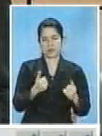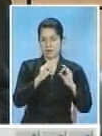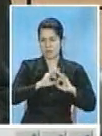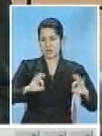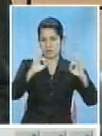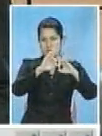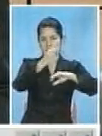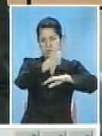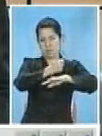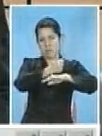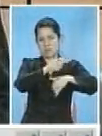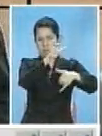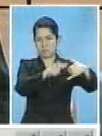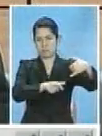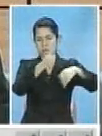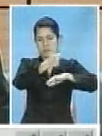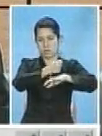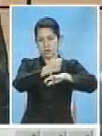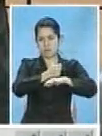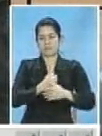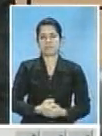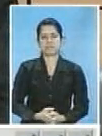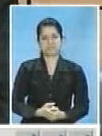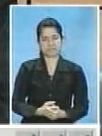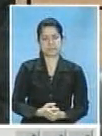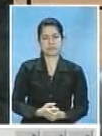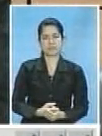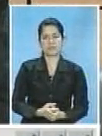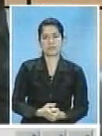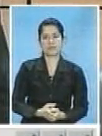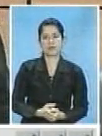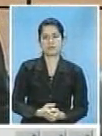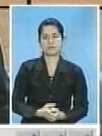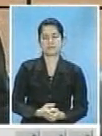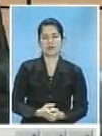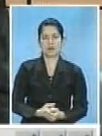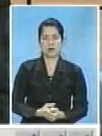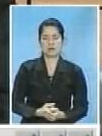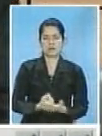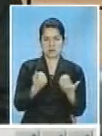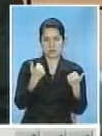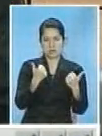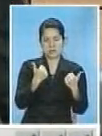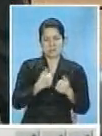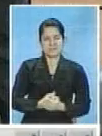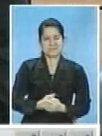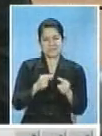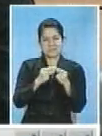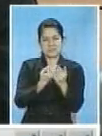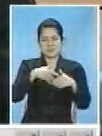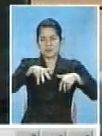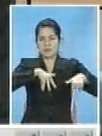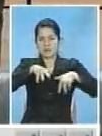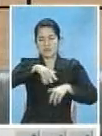ครับท่านอย่าเล่นกับความรู้สึกของพี่น้องประชาชนมันฝืนต่อไปไม่ได้แล้วครับแล้ววันนี้ทุกคนท